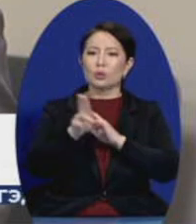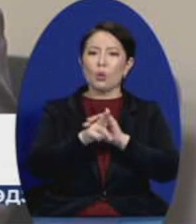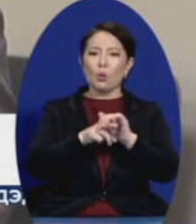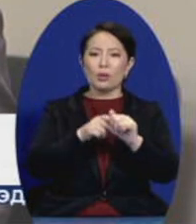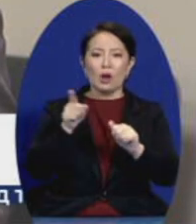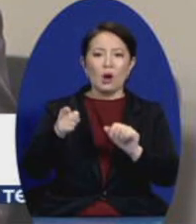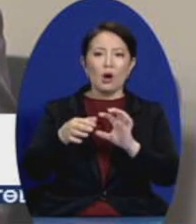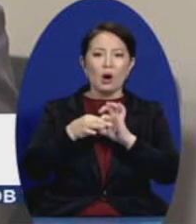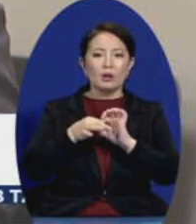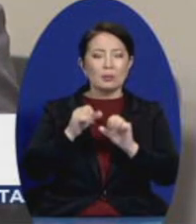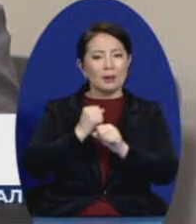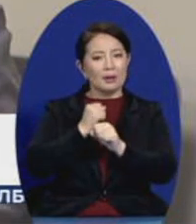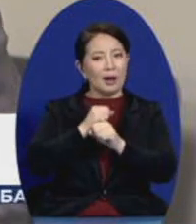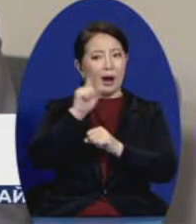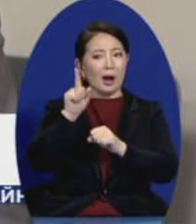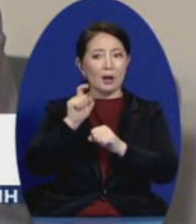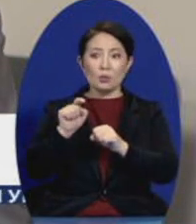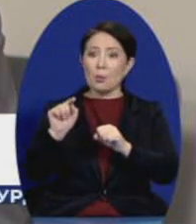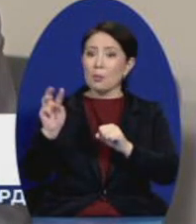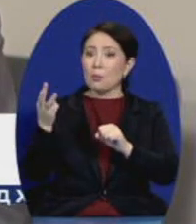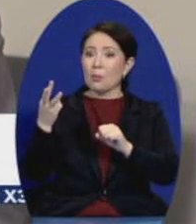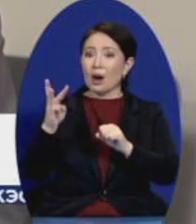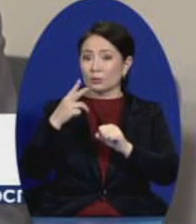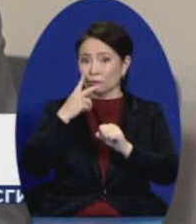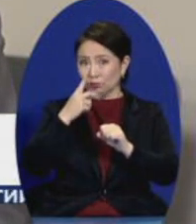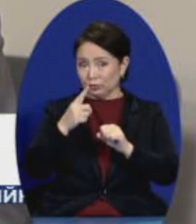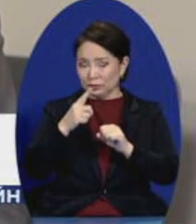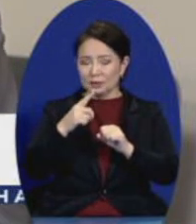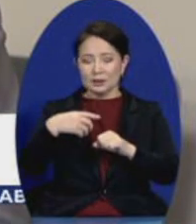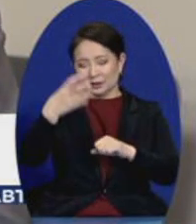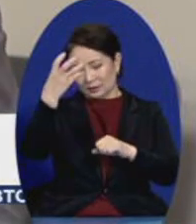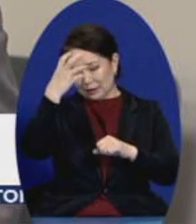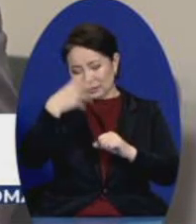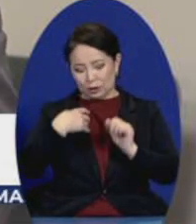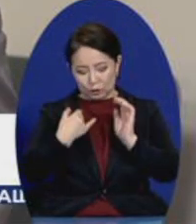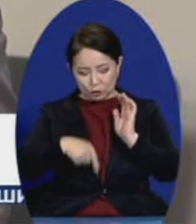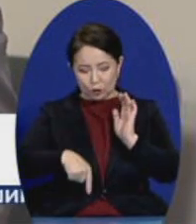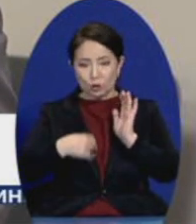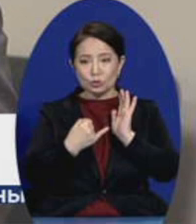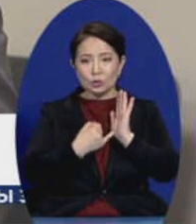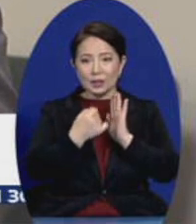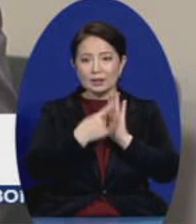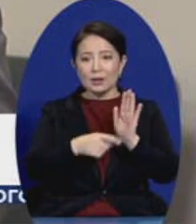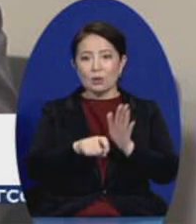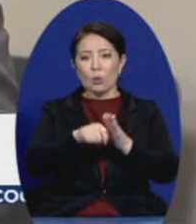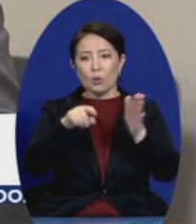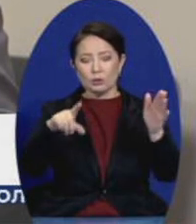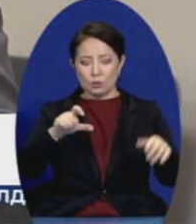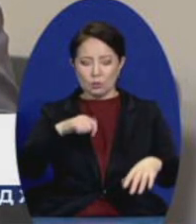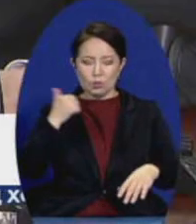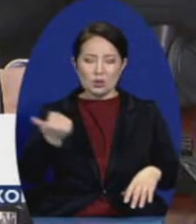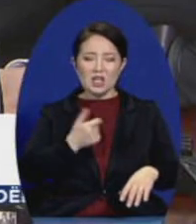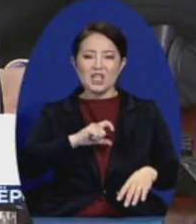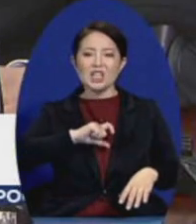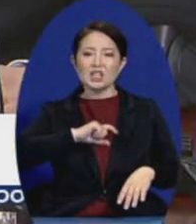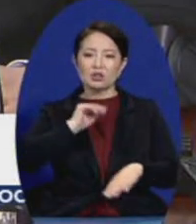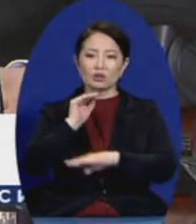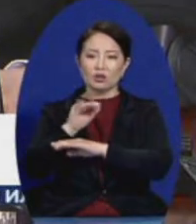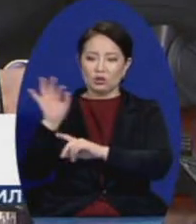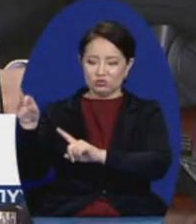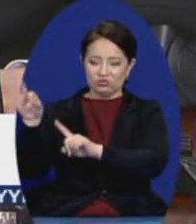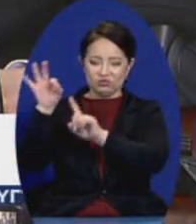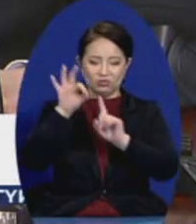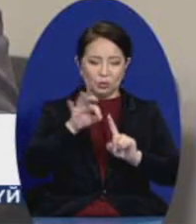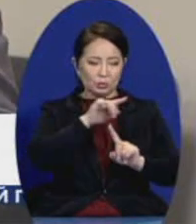байж болцохгүй гэж үзсэн. За тийм учраас засгийн газраас 6 сарын хугацаанд бүрэн эрх төлөөлөгч томилон ажиллуулж за санхүүгийн бүрэн аудит